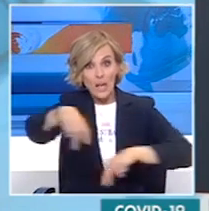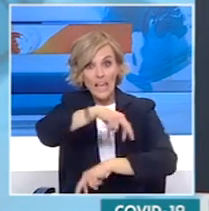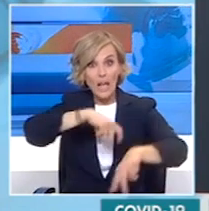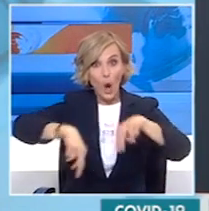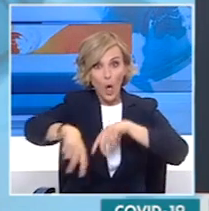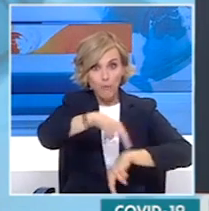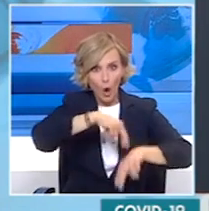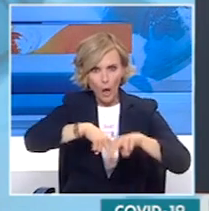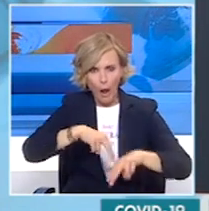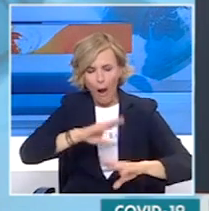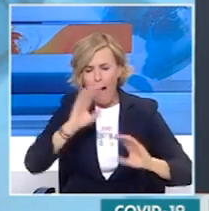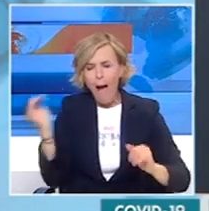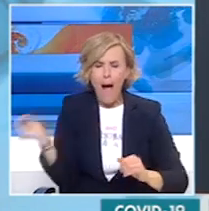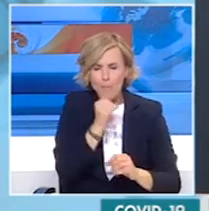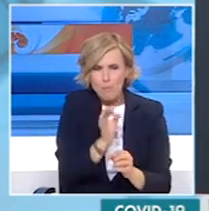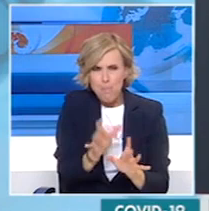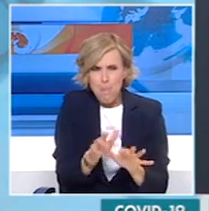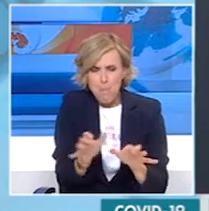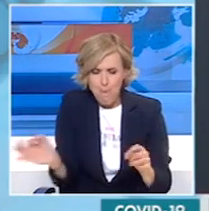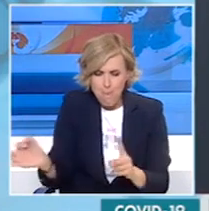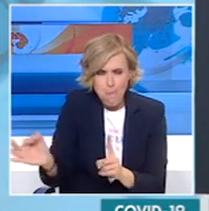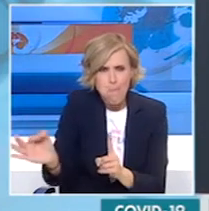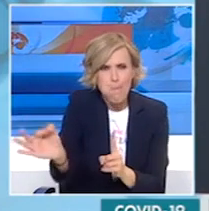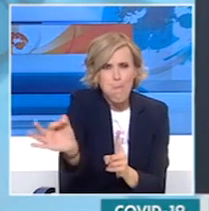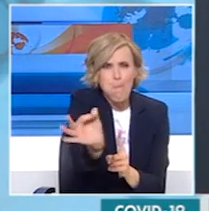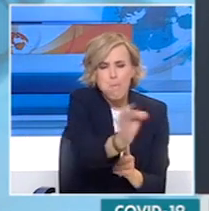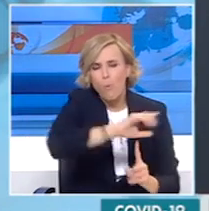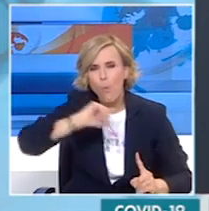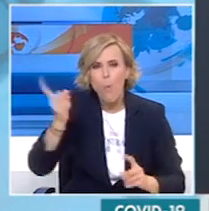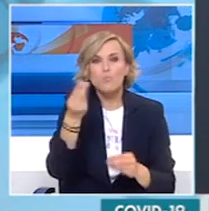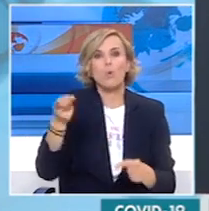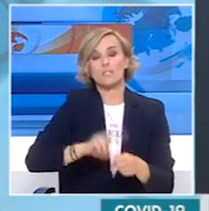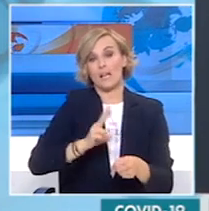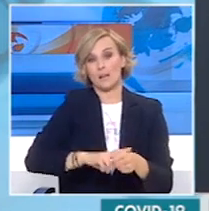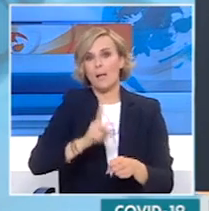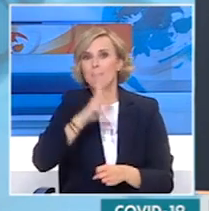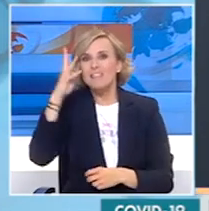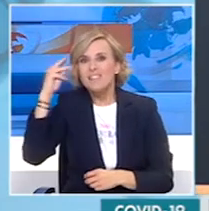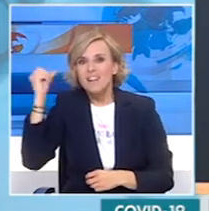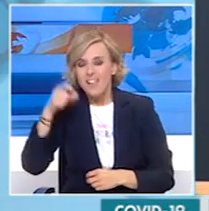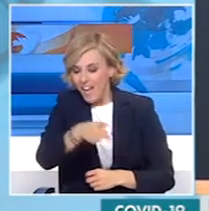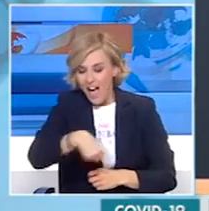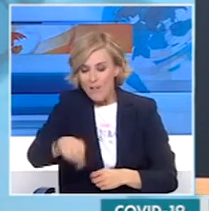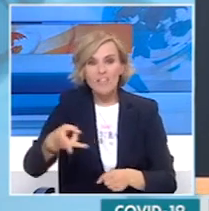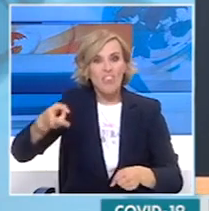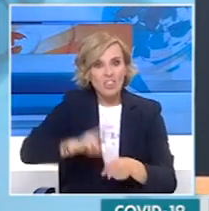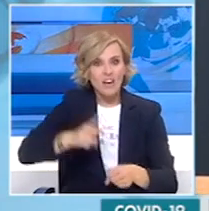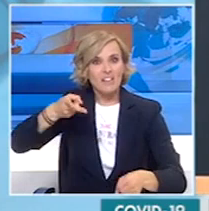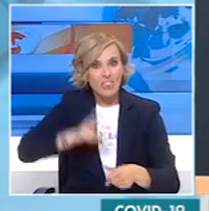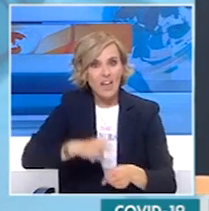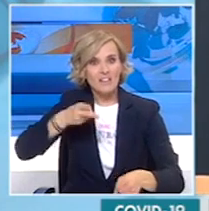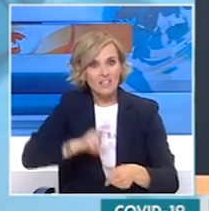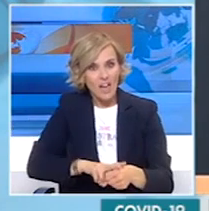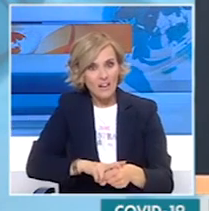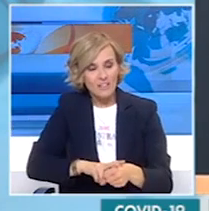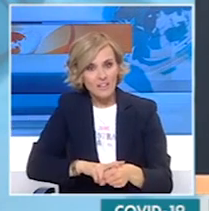διασπορά στην κοινότητα, την οποία θα τη βλέπαμε άμεσα, πιστέψτε με, πολύ γρήγορα και σε νεκρούς. Μην ξεχνάτε ότι οι νεκροί ακολουθούν, οι θάνατοι δηλαδή, οι